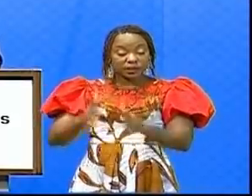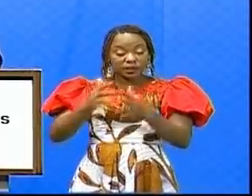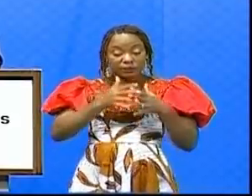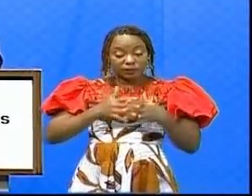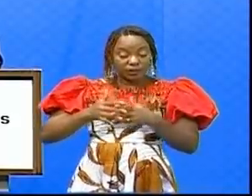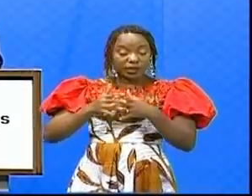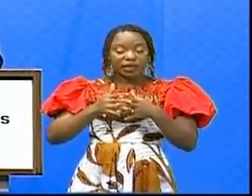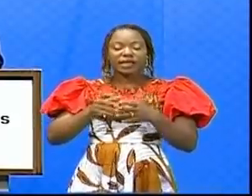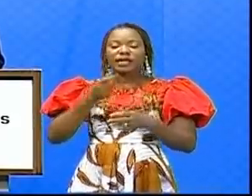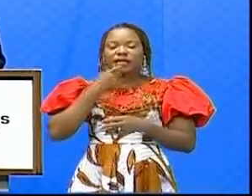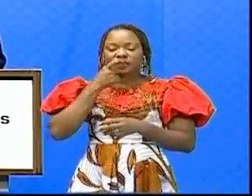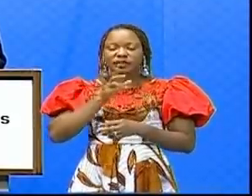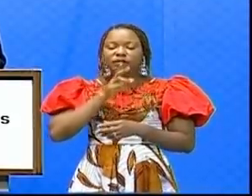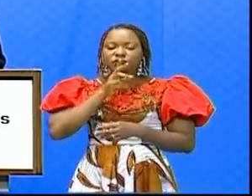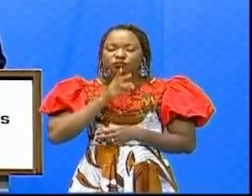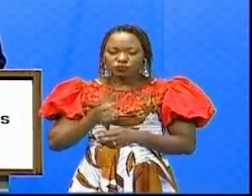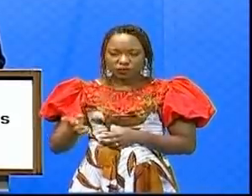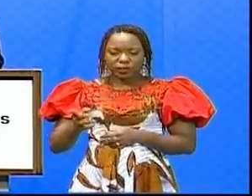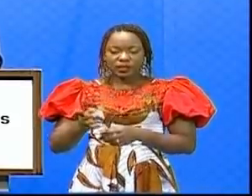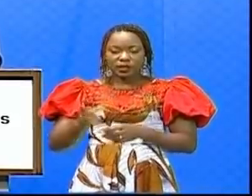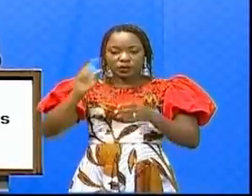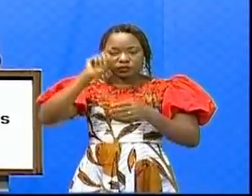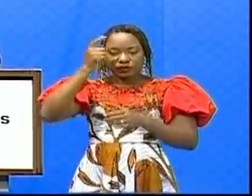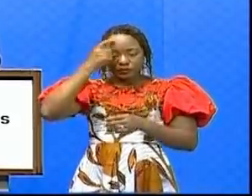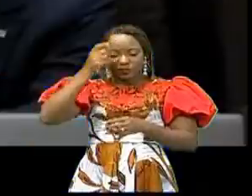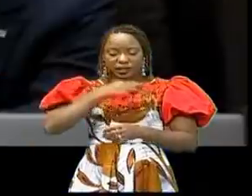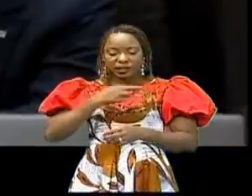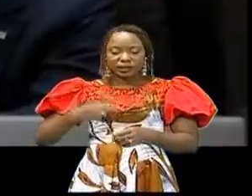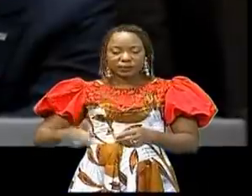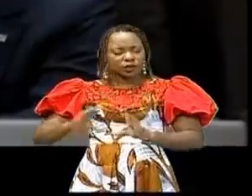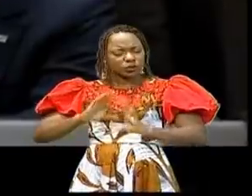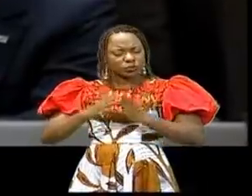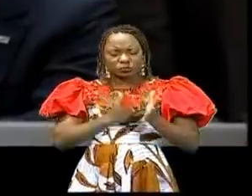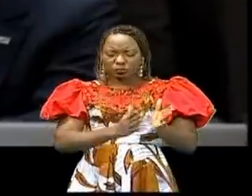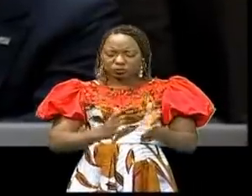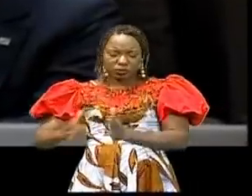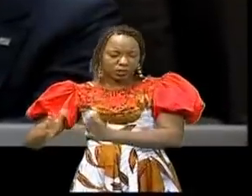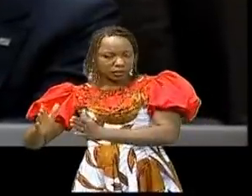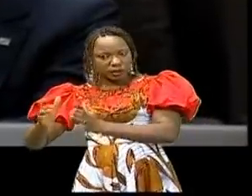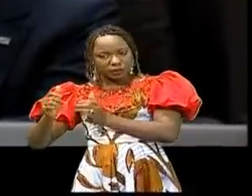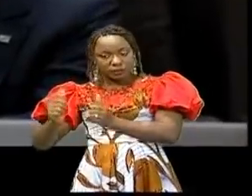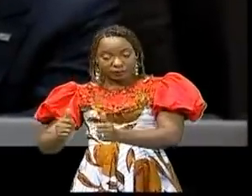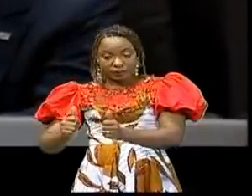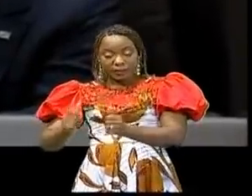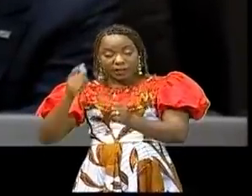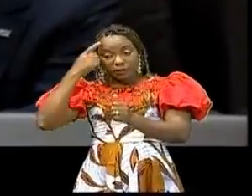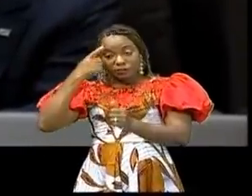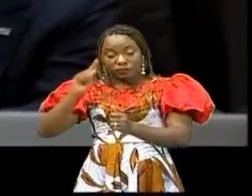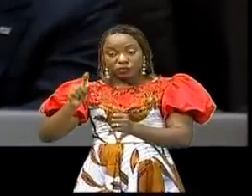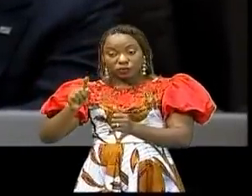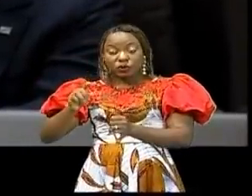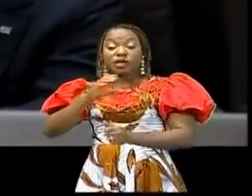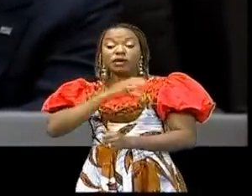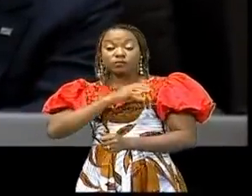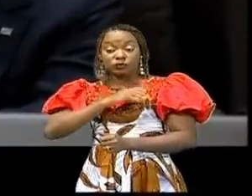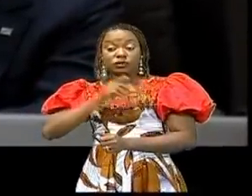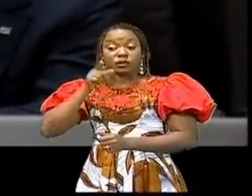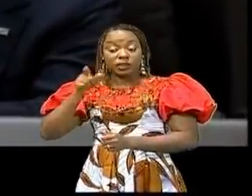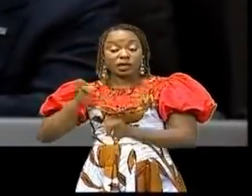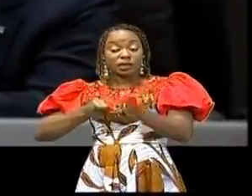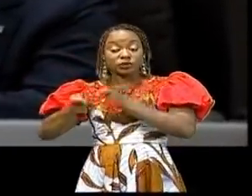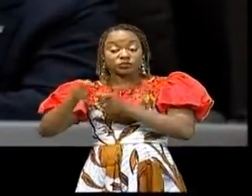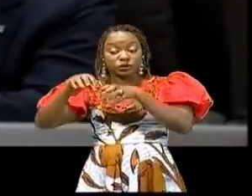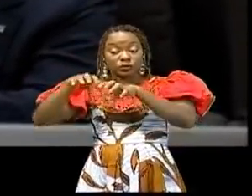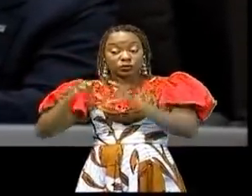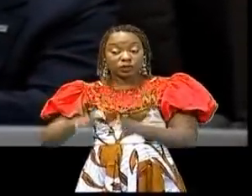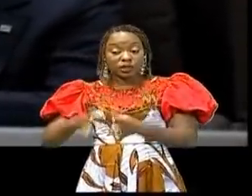a rassuré le gouvernement de la République que tout est déjà mis en œuvre par son pays pour que le policier, auteur de cet assassinat,